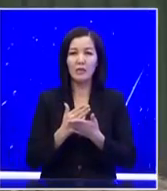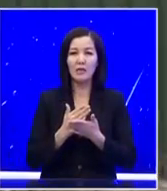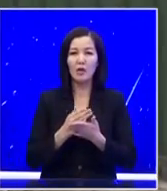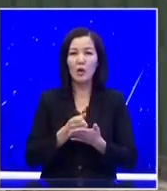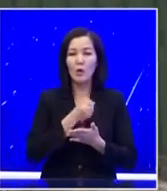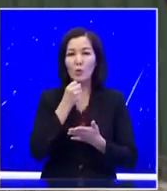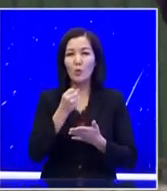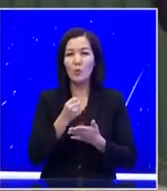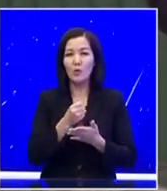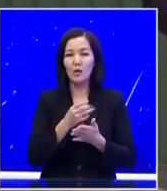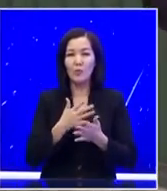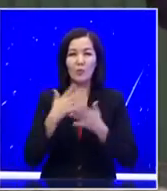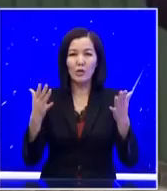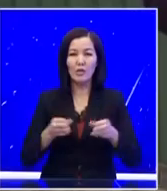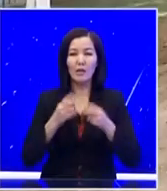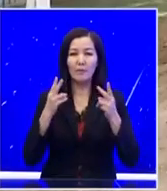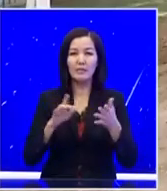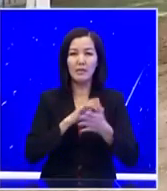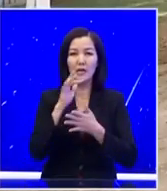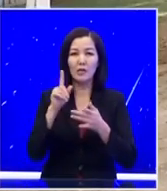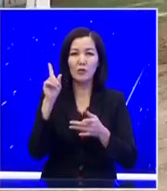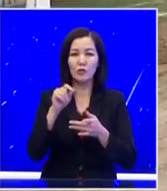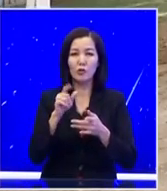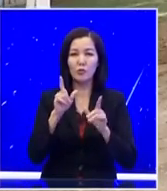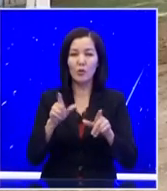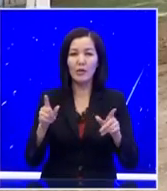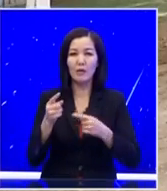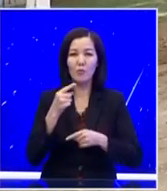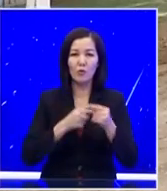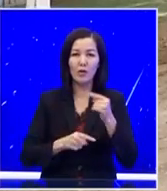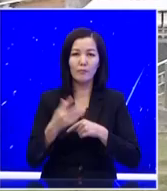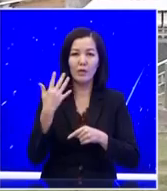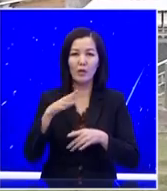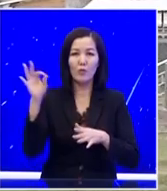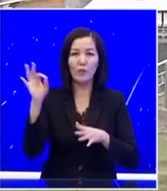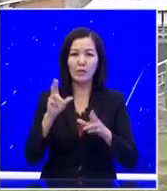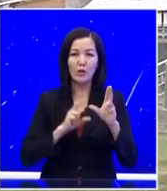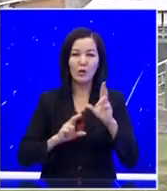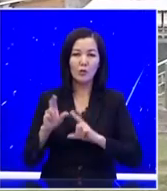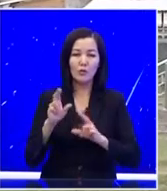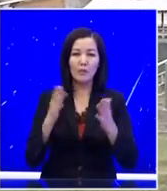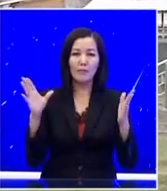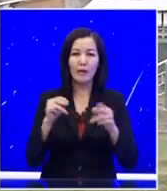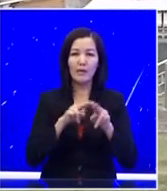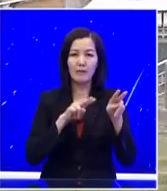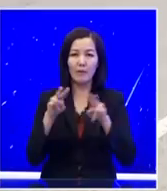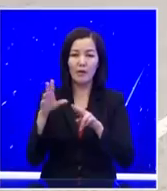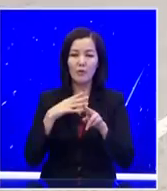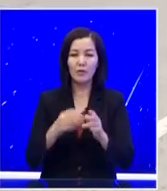Үлкен қауіп төнгелі, үлкен қалалардан 100-ге жуық адам оралыпты. 50% студенттер тегіс